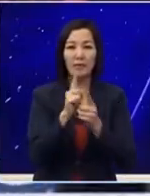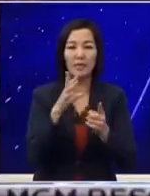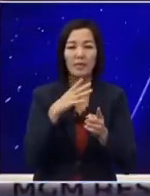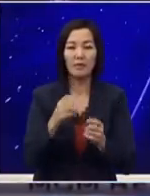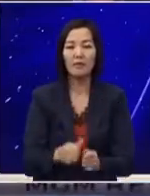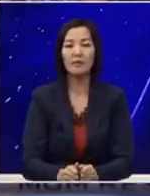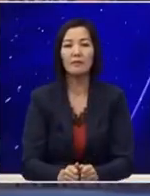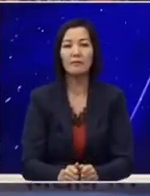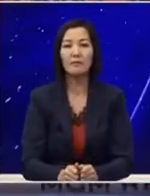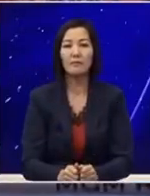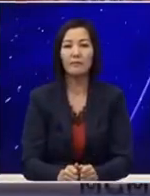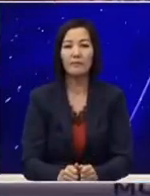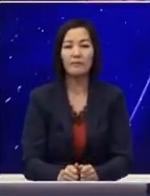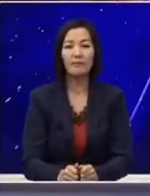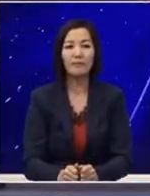поединках.